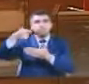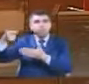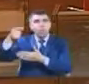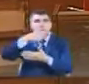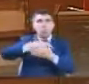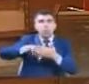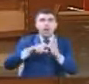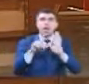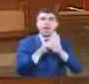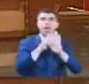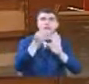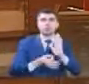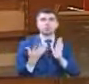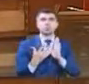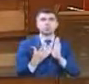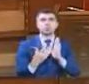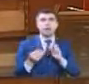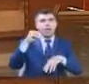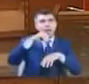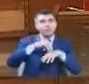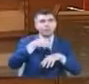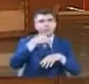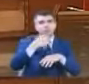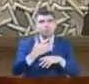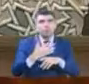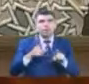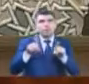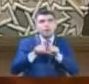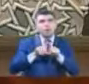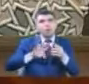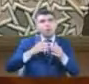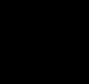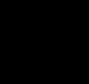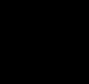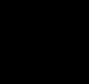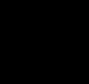ينبغي ان نعود الى امر اساسي اللي هو مهم. شكرا سيدي. وان هذا كان في